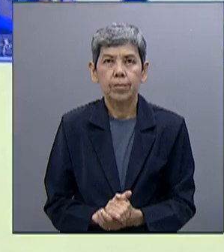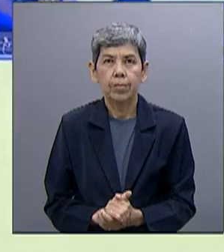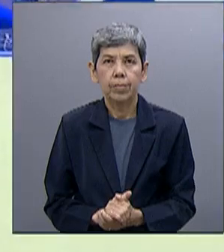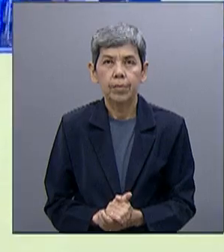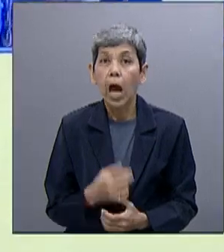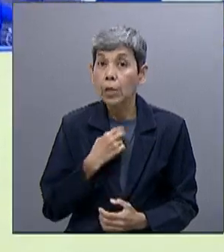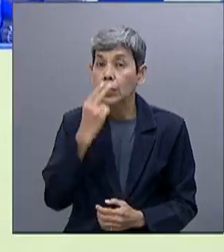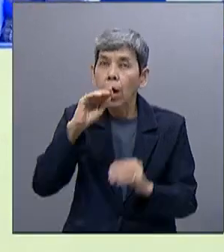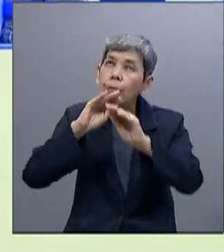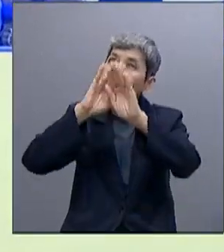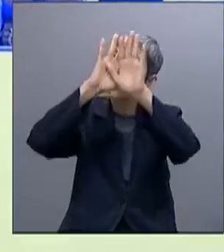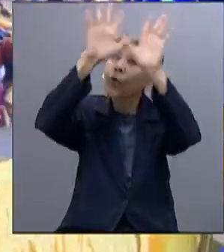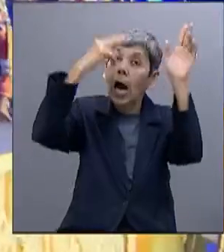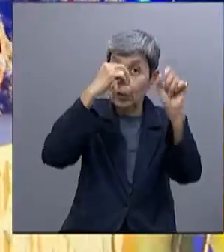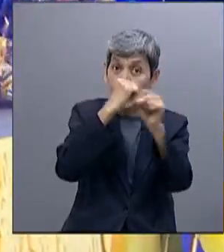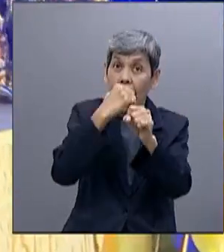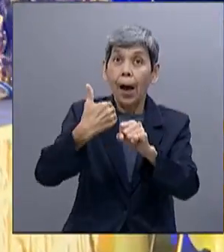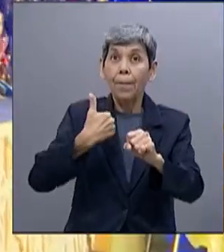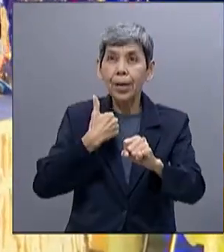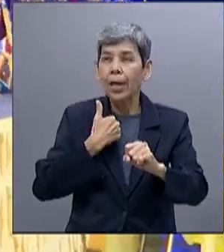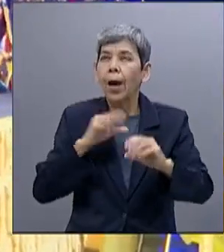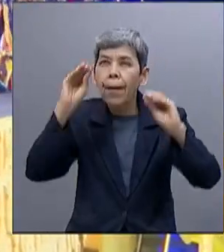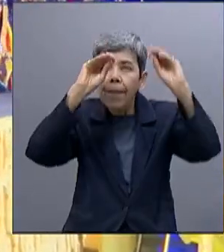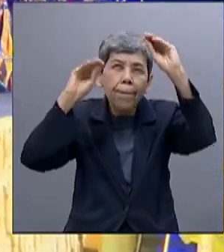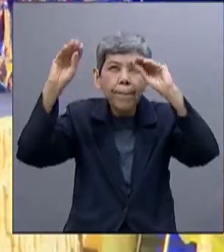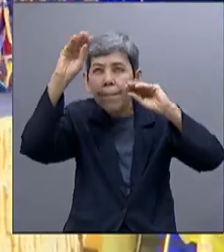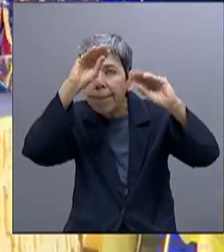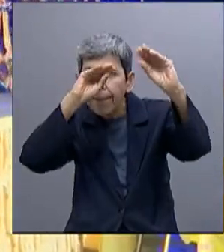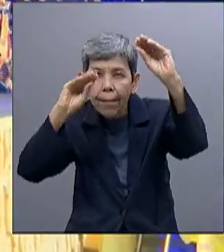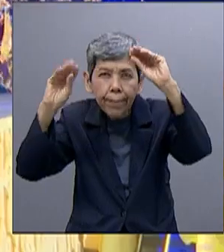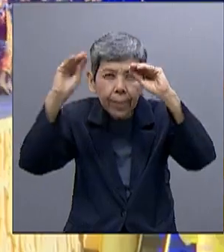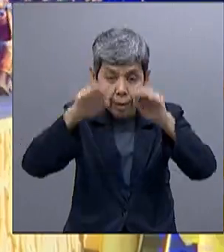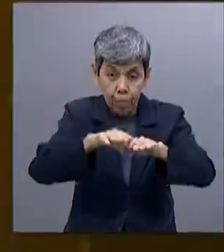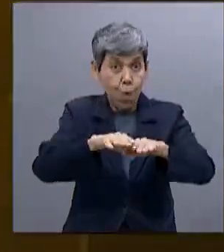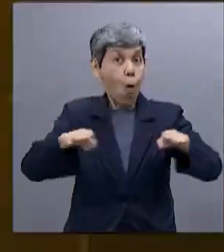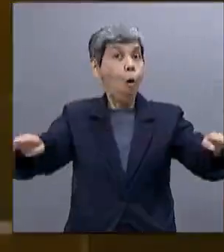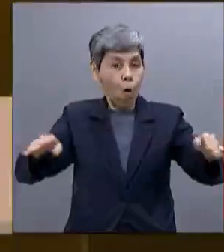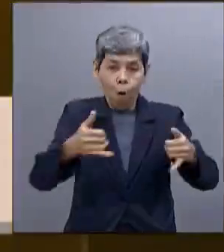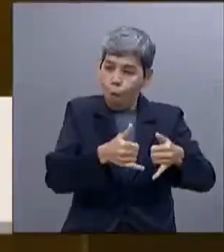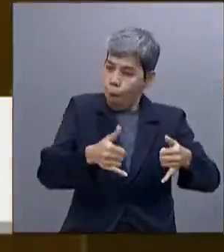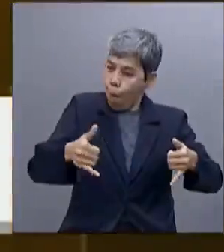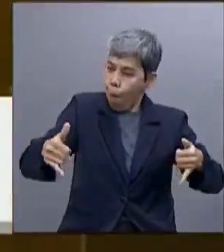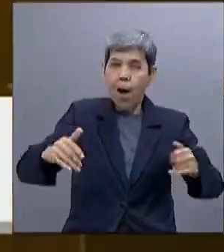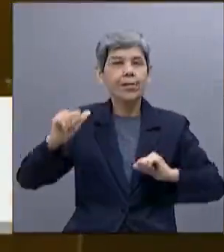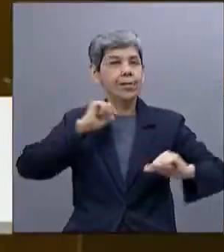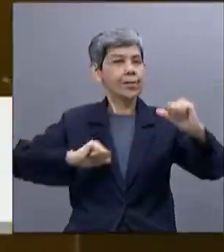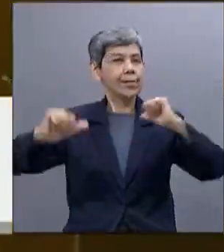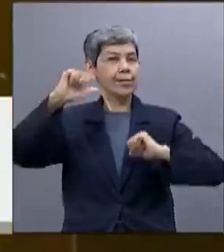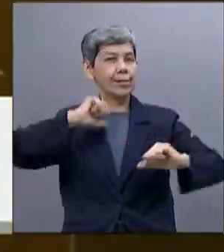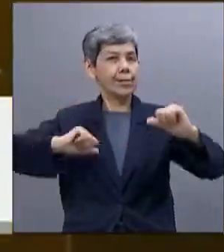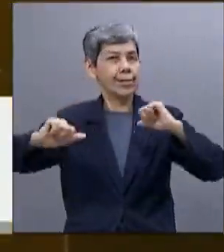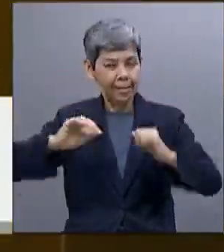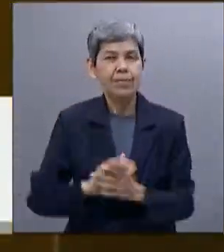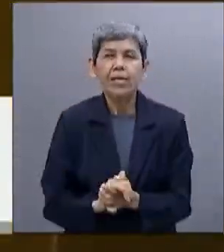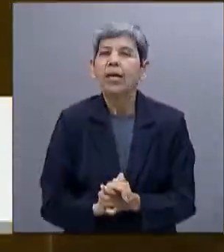ขึ้นไปบนท้องฟ้ามีการแปลอักษรด้วยโดรนอย่างงดงามค่ะใต้ลงมาคือเวทีใหญ่ของท้องสนามหลวงสำหรับแสดงมหรสพเนื่องในโอ